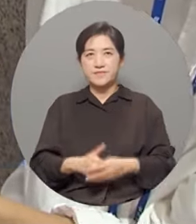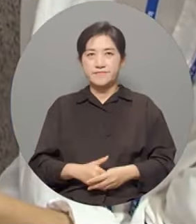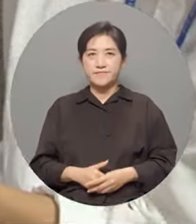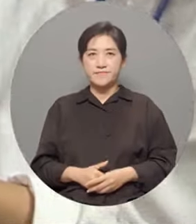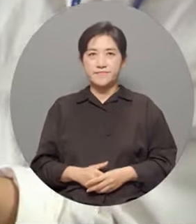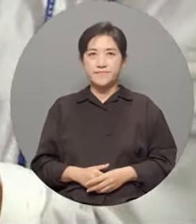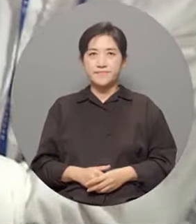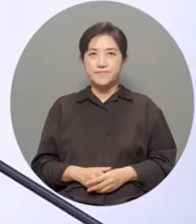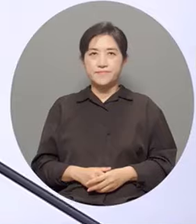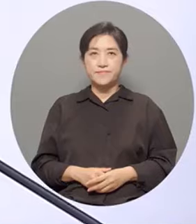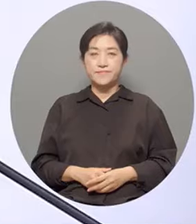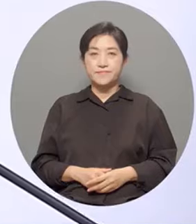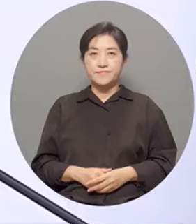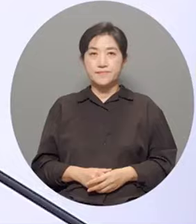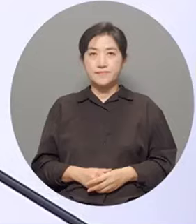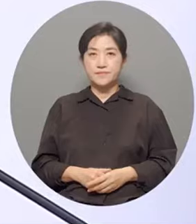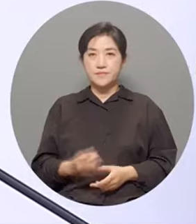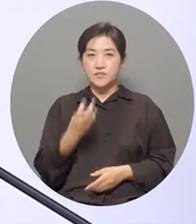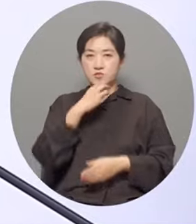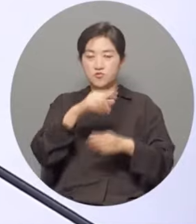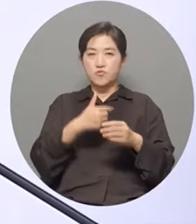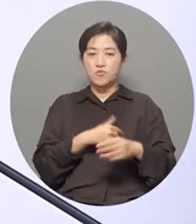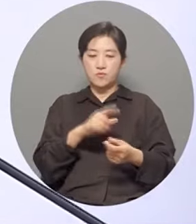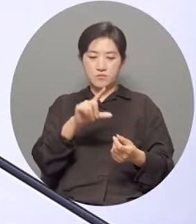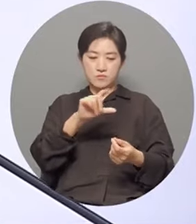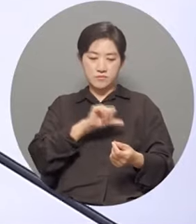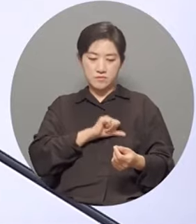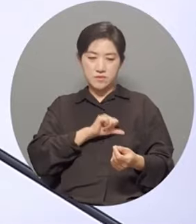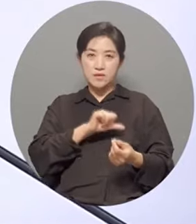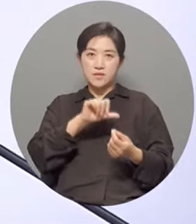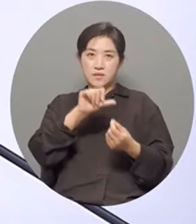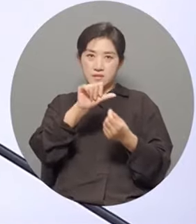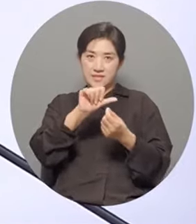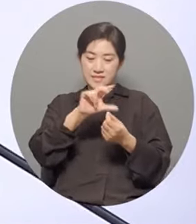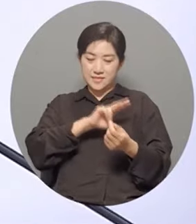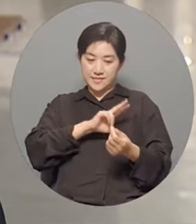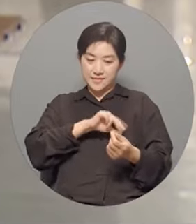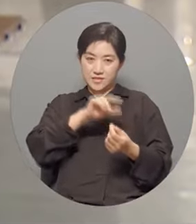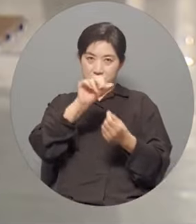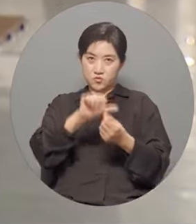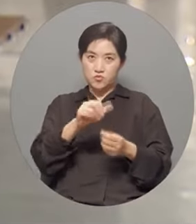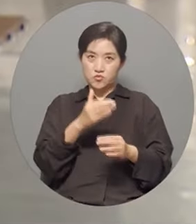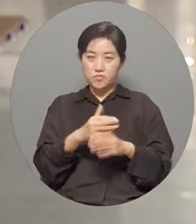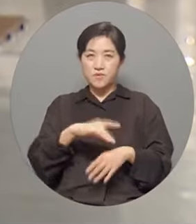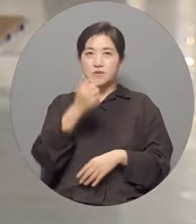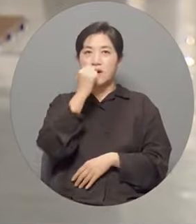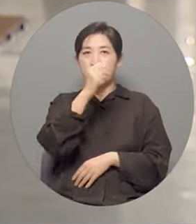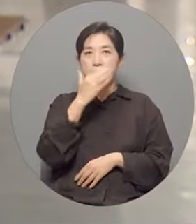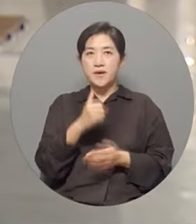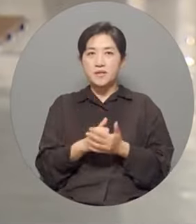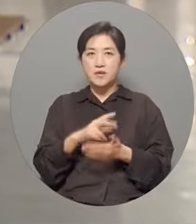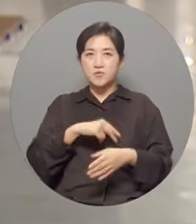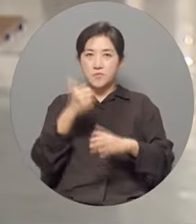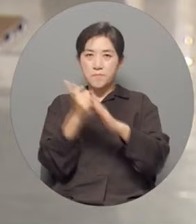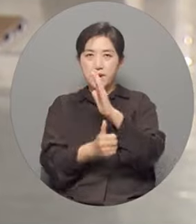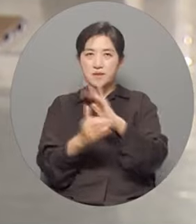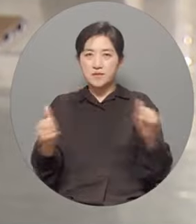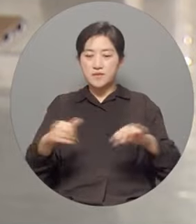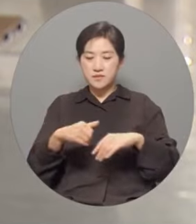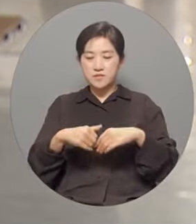말씀드립니다 나란이 수도권 선인 윤상현 의원이 먼저 출발 의사를 밝혔는데 총선 패배한 분들은